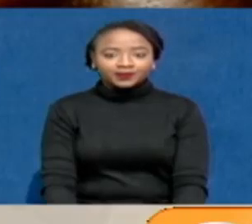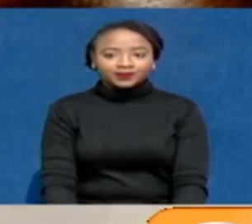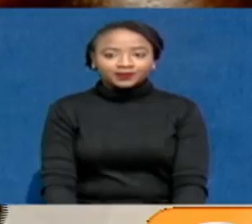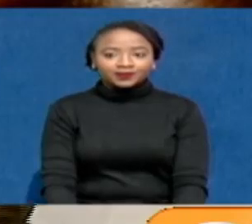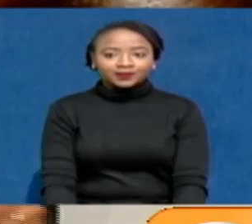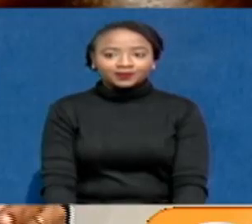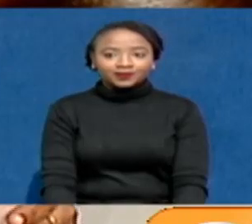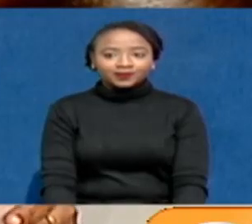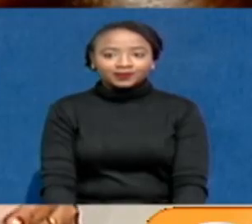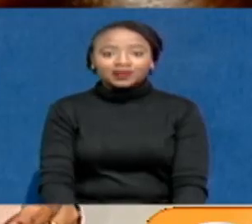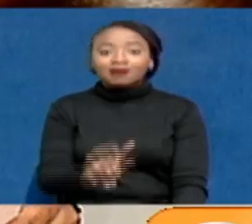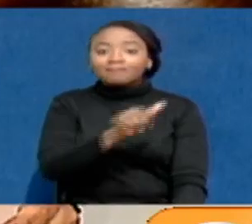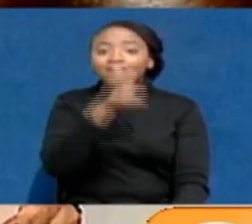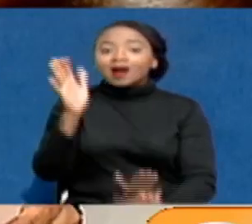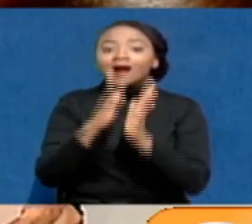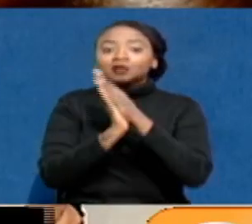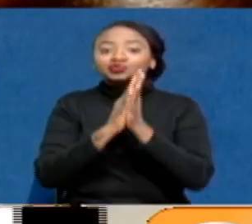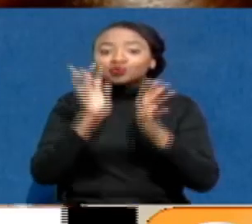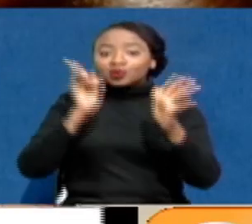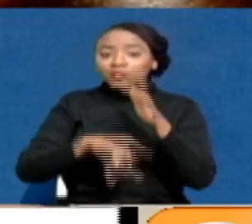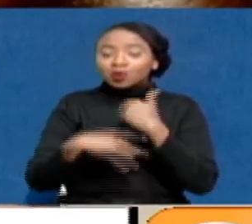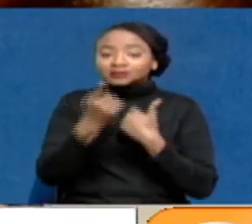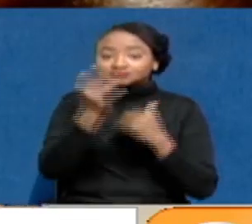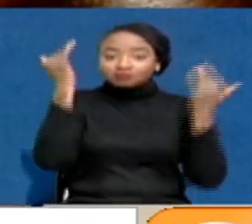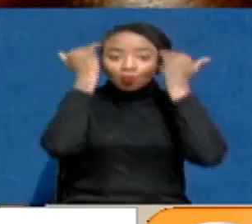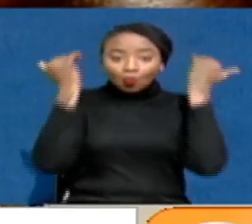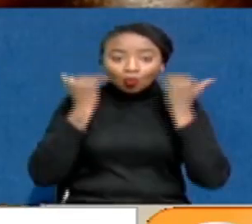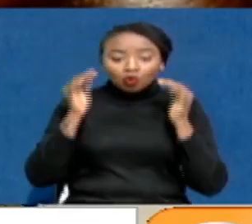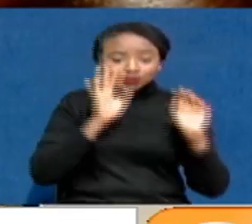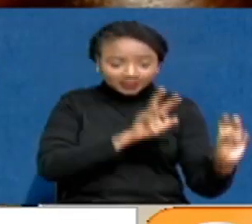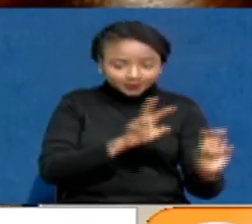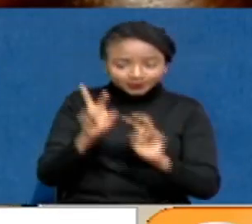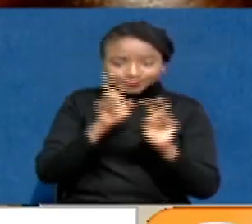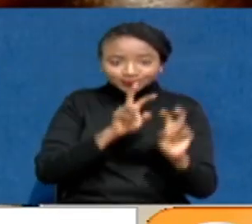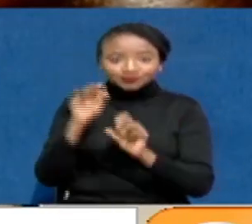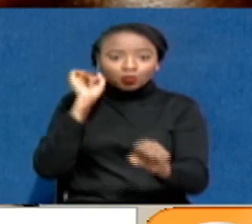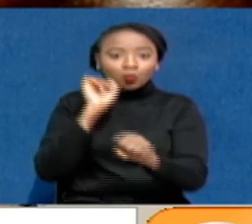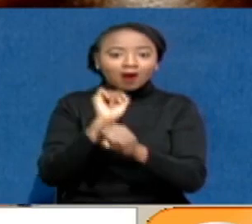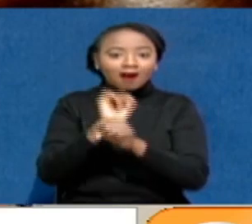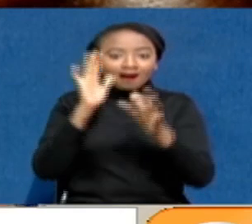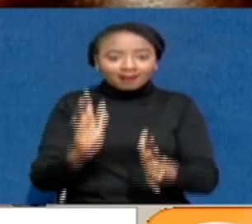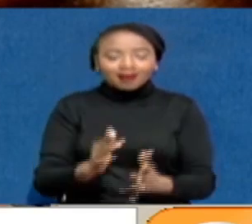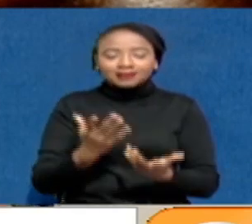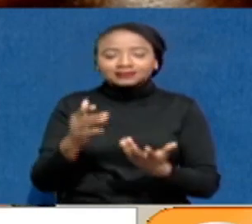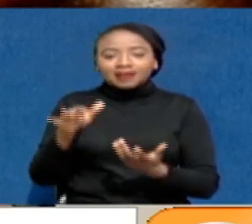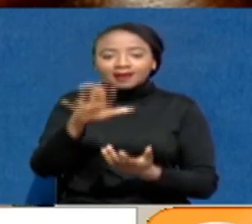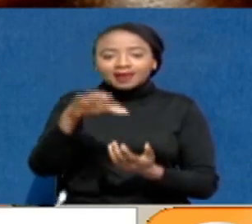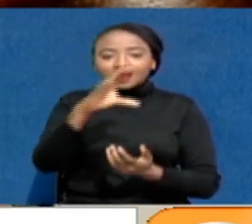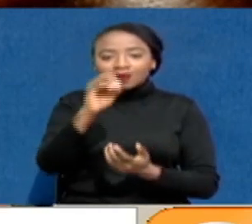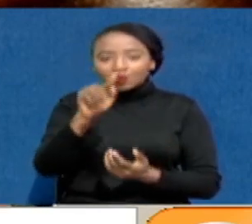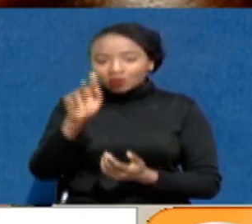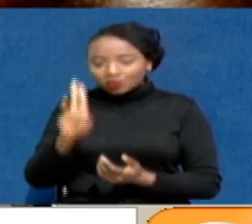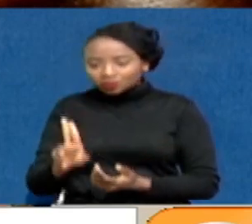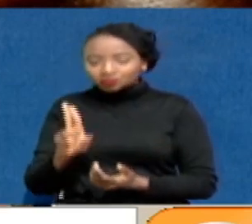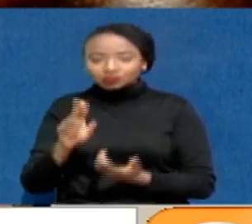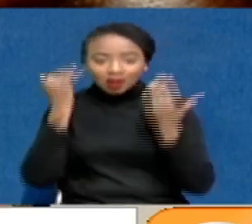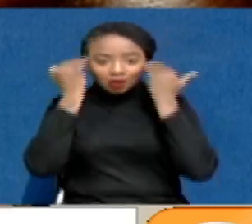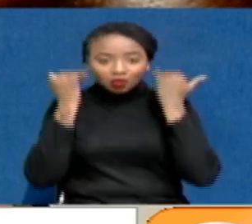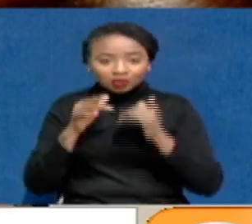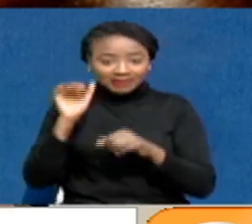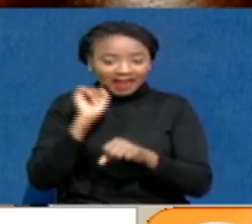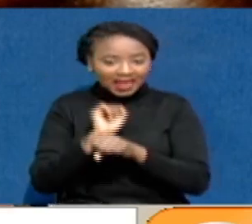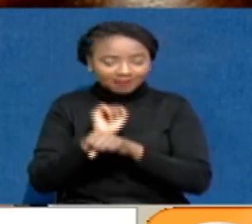Na tukiangazia mengine ni kwamba Mahakama ya kushughulikia maslahi ya wafanyikazi na waajiri mjini Nakuru imeiagiza kaunti ya